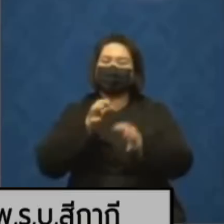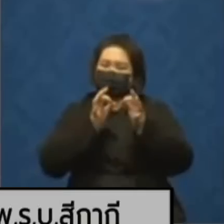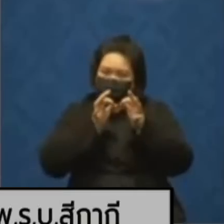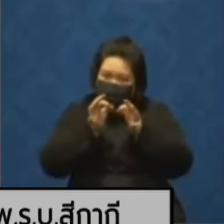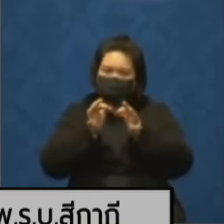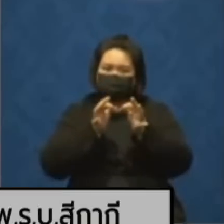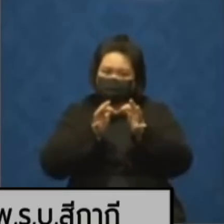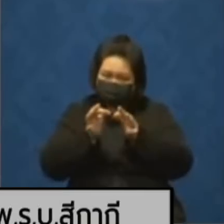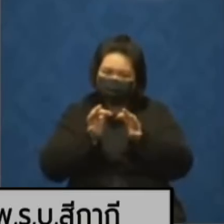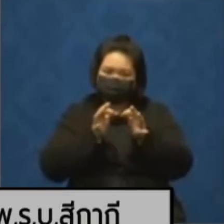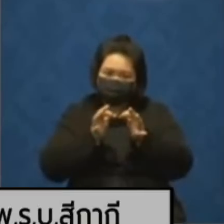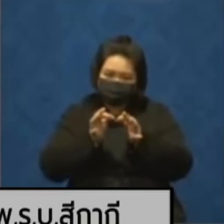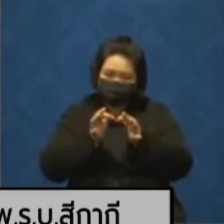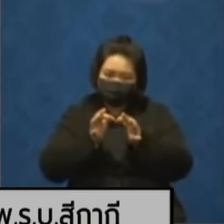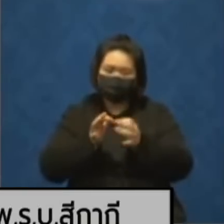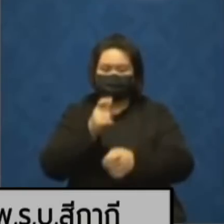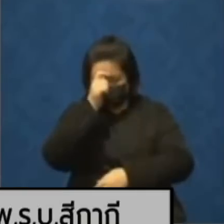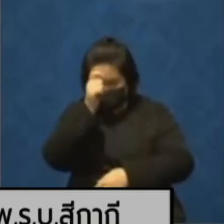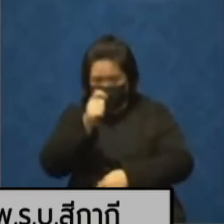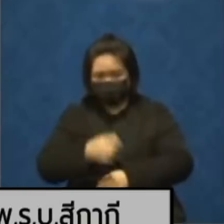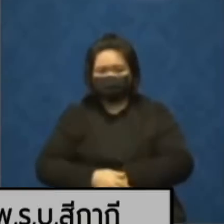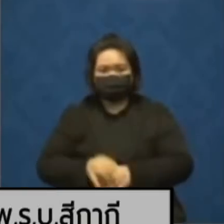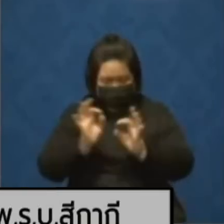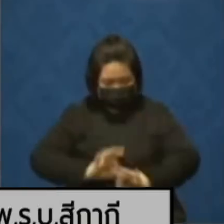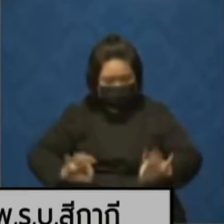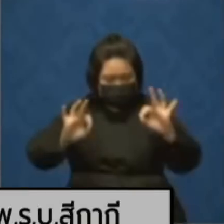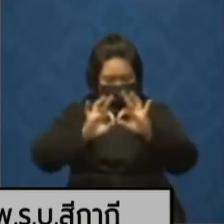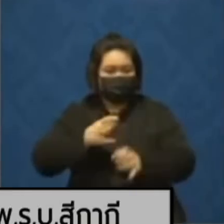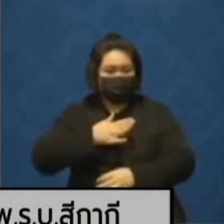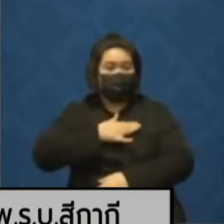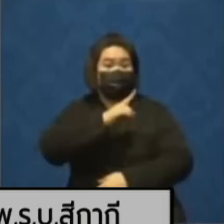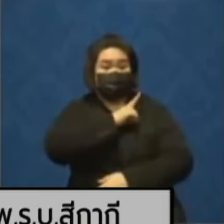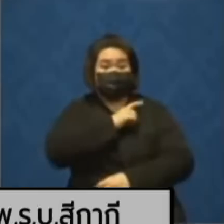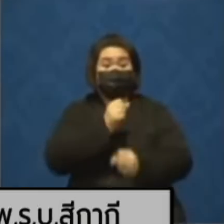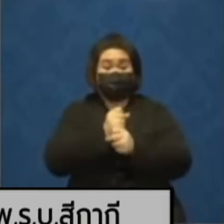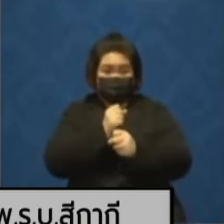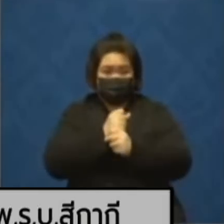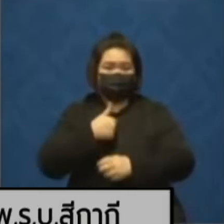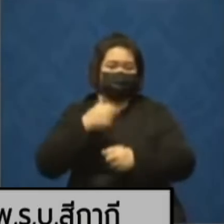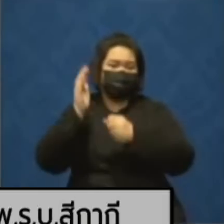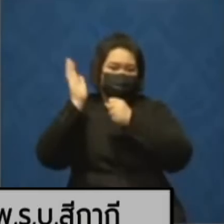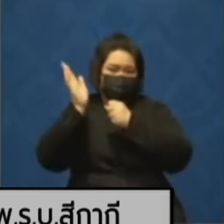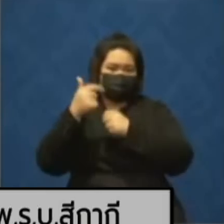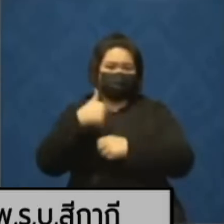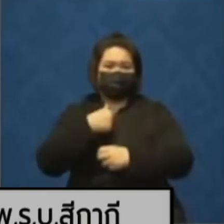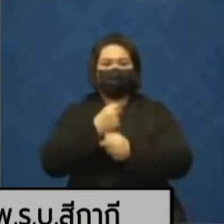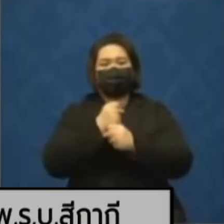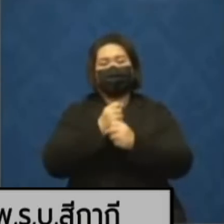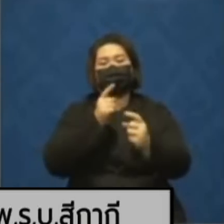ถ้ผมไมพูดก็แงวาผมไมรัผดชอบต่องงในหน้าที่เพระผมกเป็ัฎหมาย